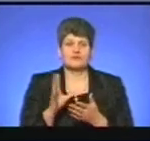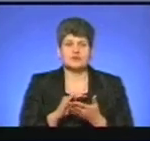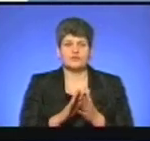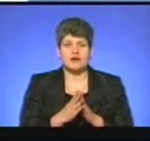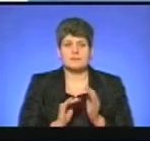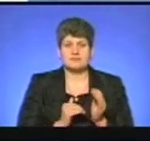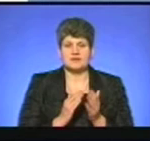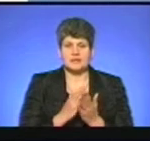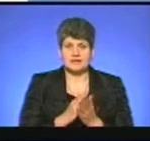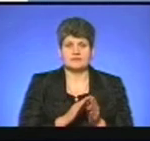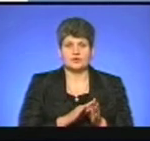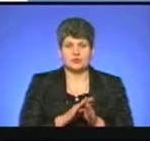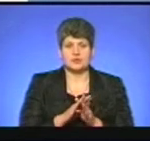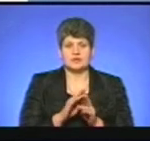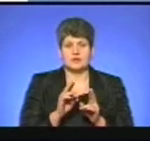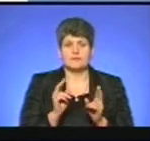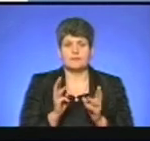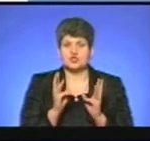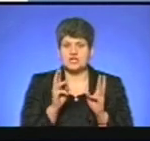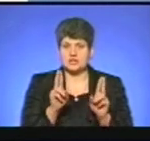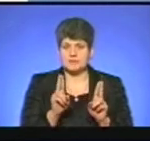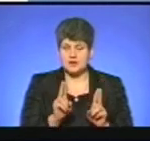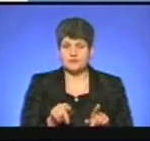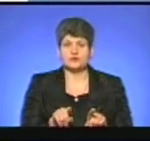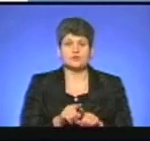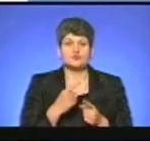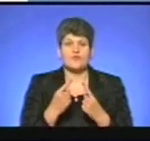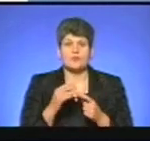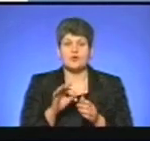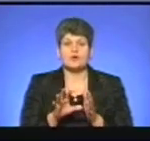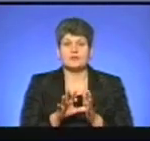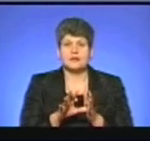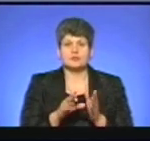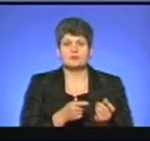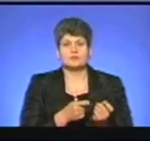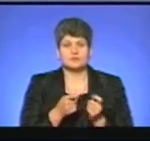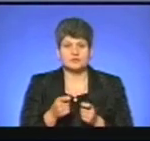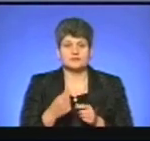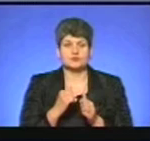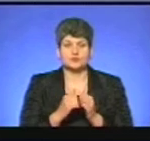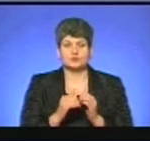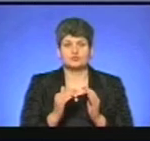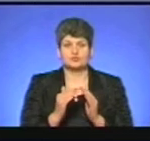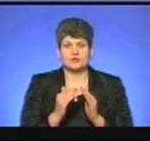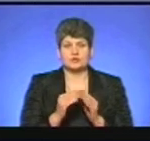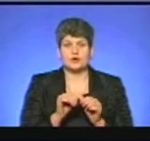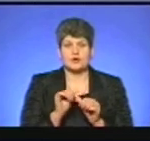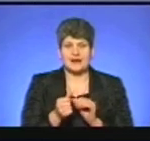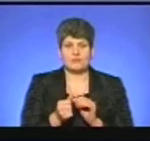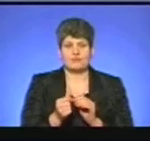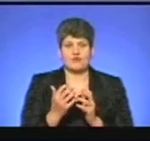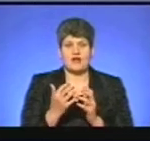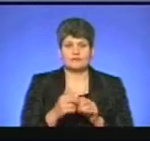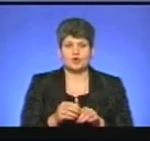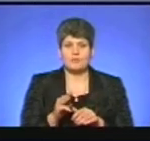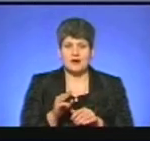вказано дотримання пожежних правил. Також, якщо ми говоримо про електроенергію, електропостачання, у нас кожен будинок на окремому автоматі. Це